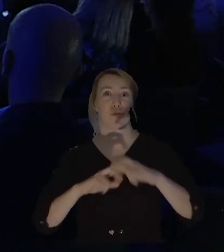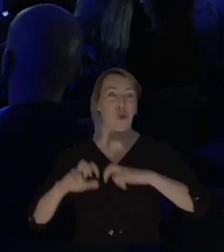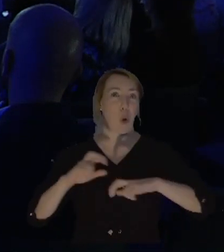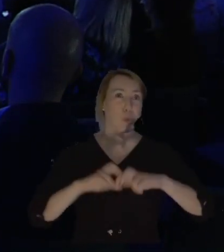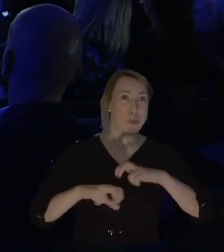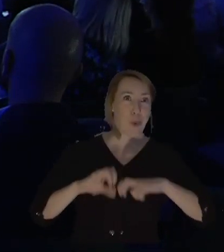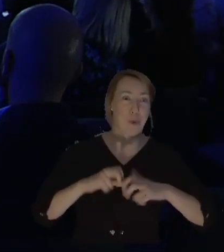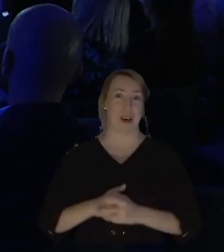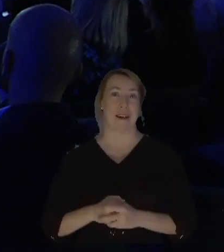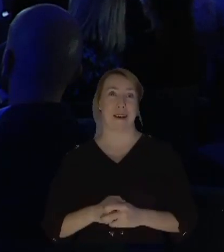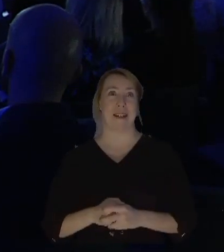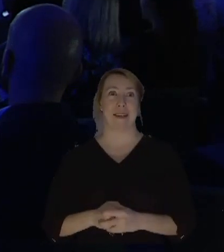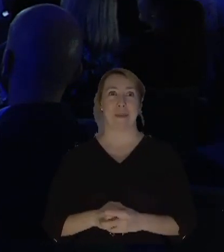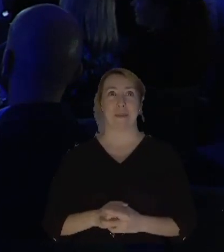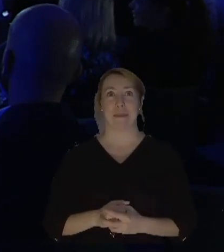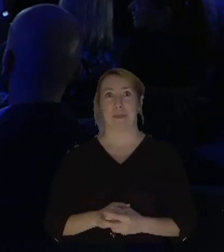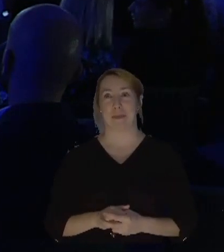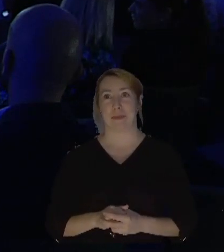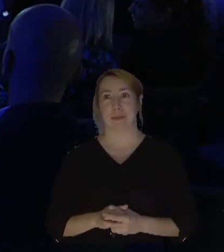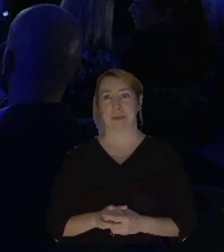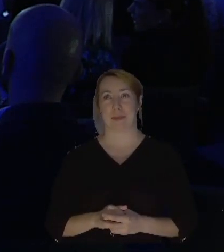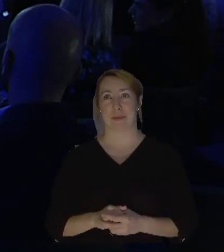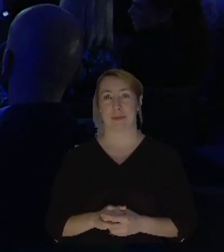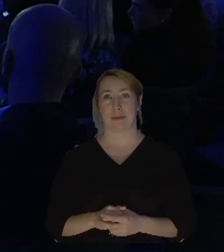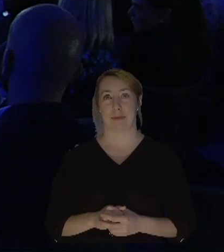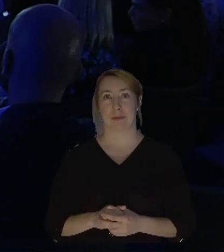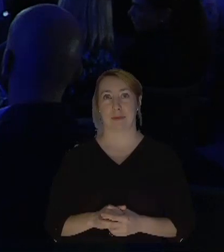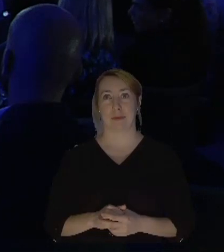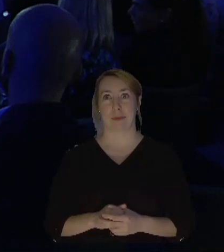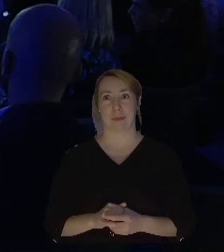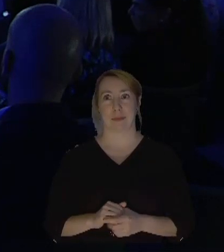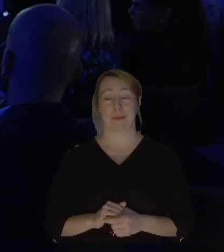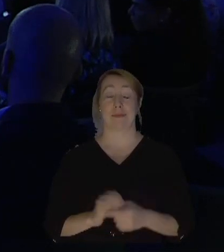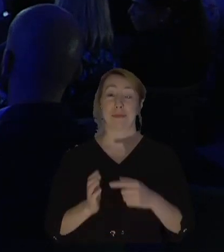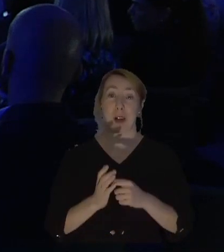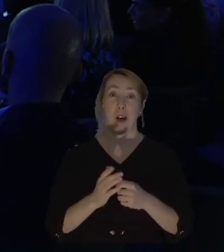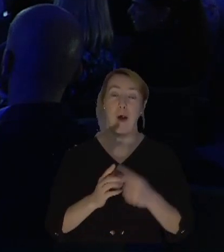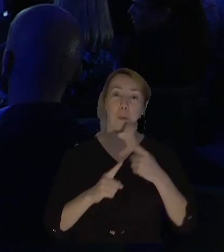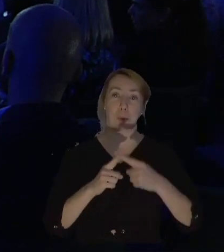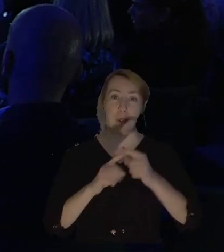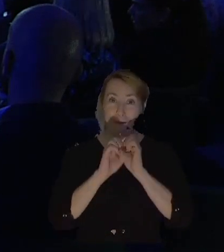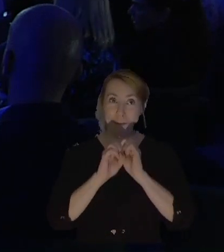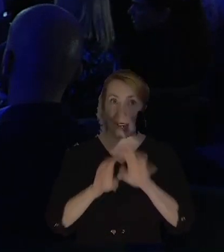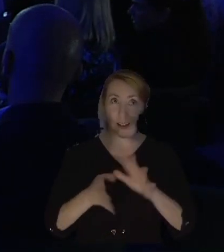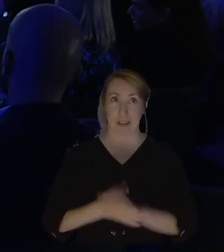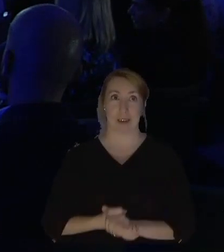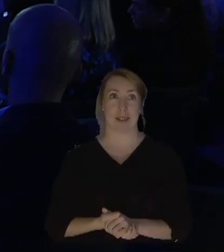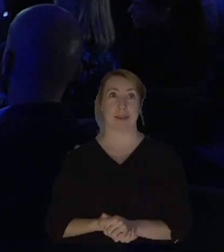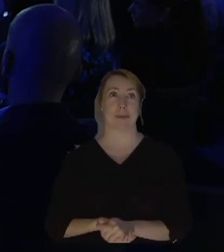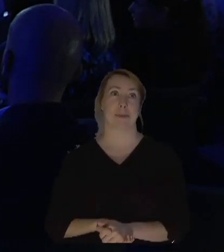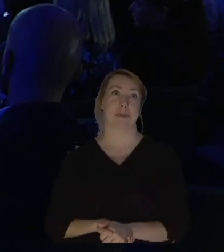czynnościowo. Równowaga czynnościowa. No to ja trochę dopowiem jeszcze.